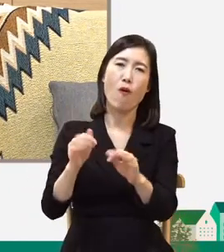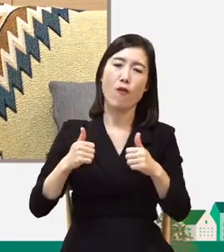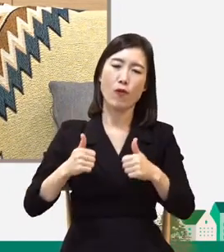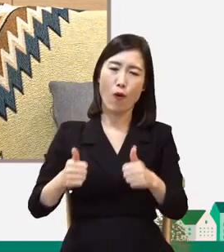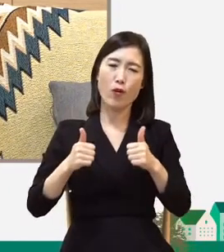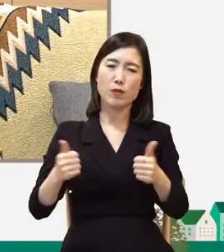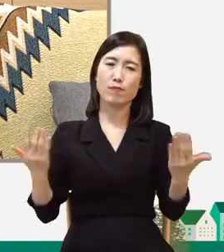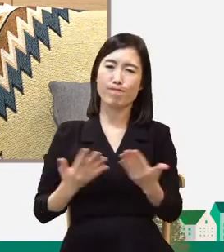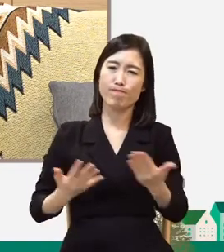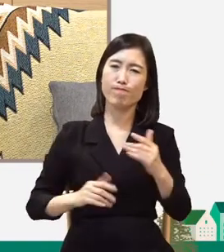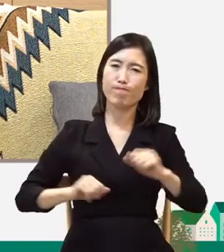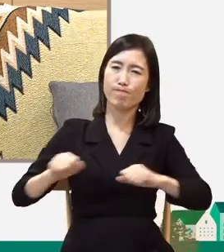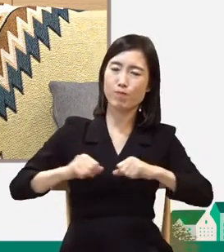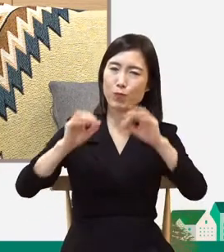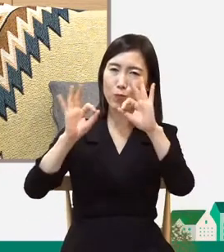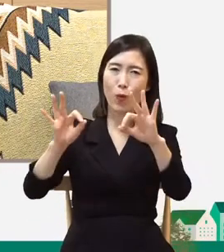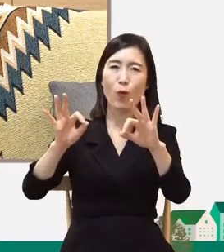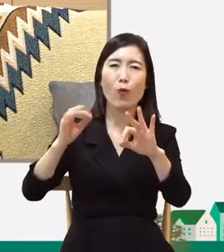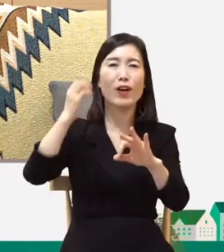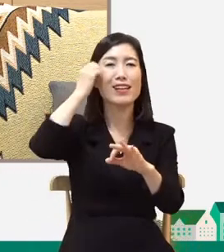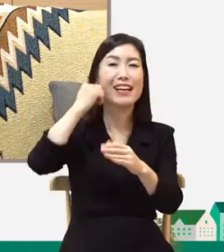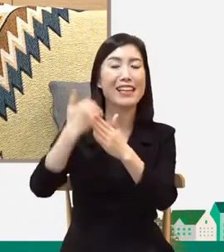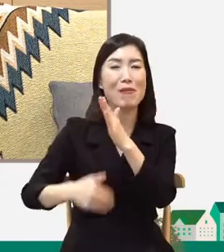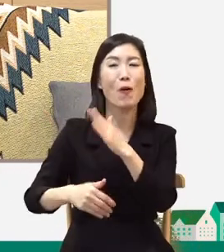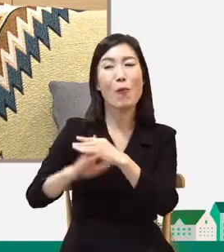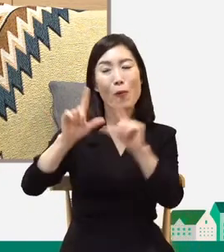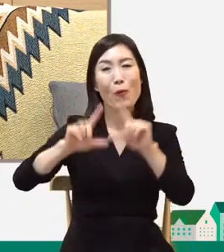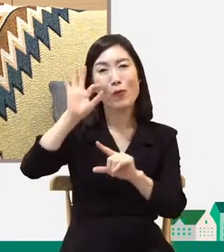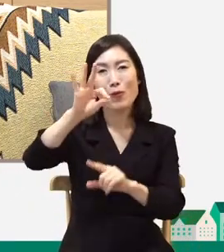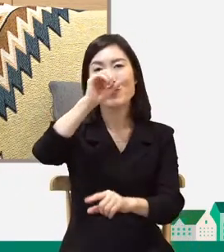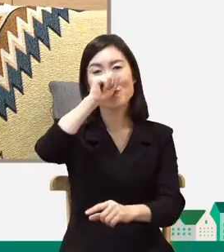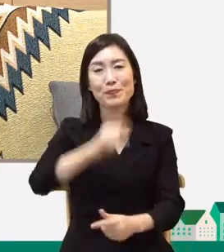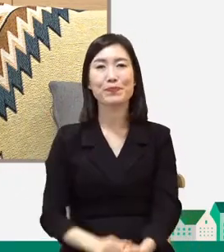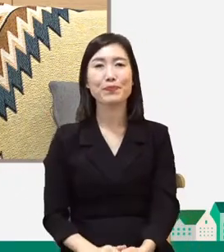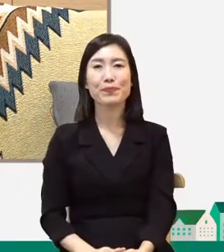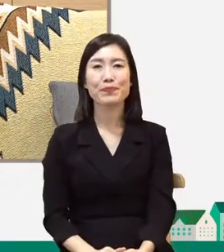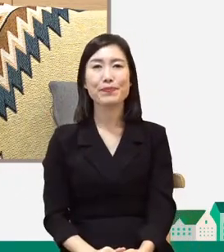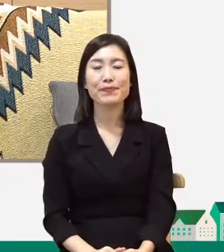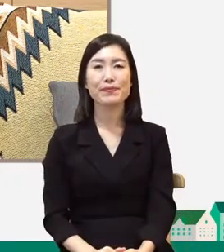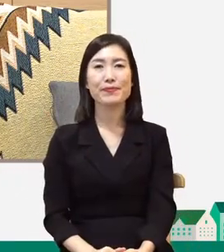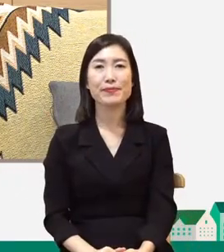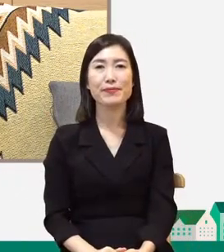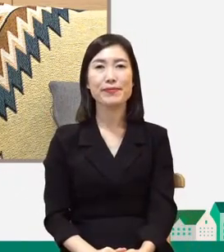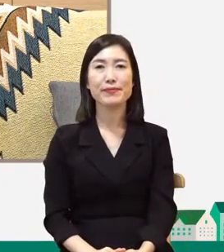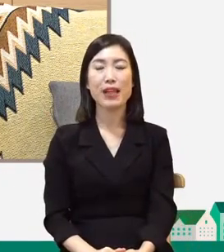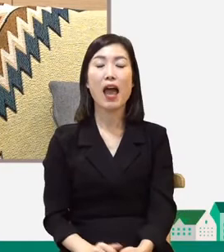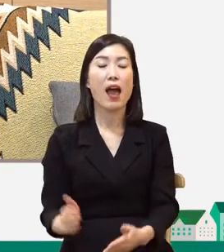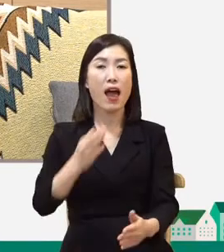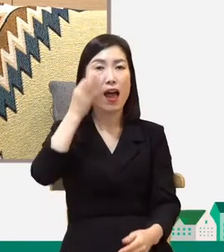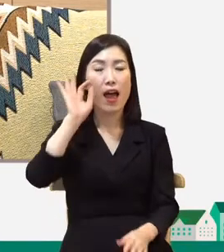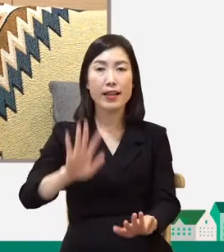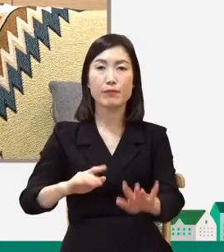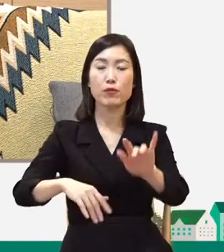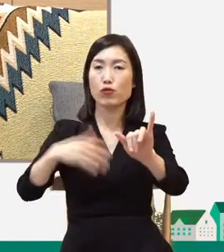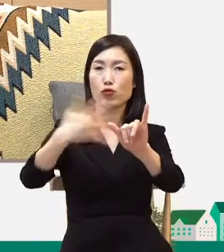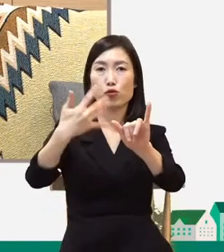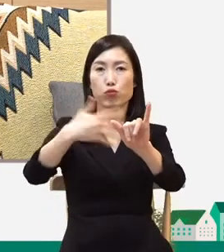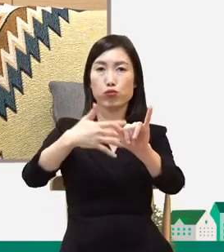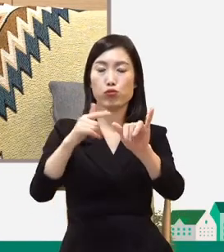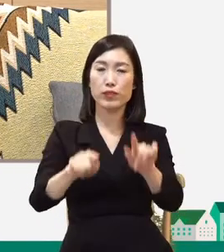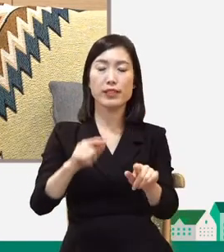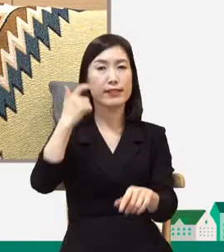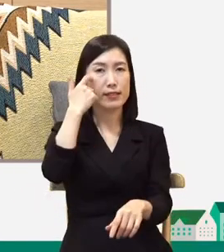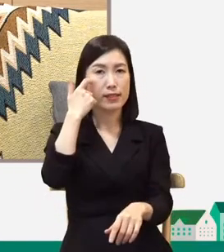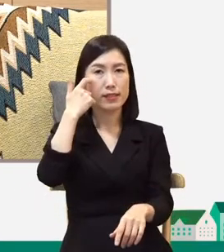가정 방문을 하시는 모습 보면서 참 좋았던 것 같습니다. 참 그나저나 여기 우리 유튜브에 여러분들 질문과